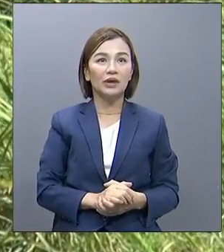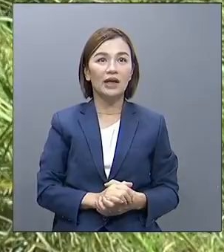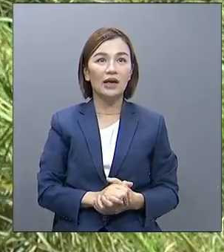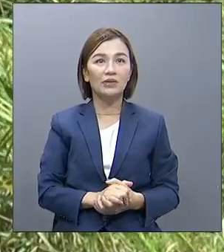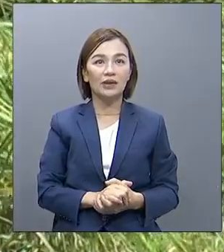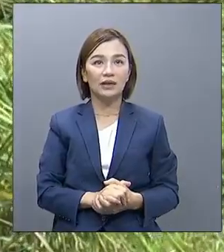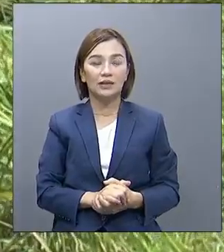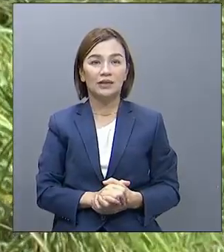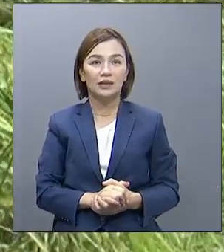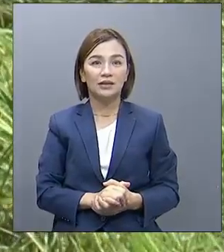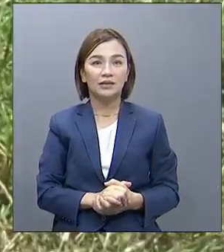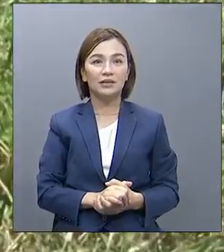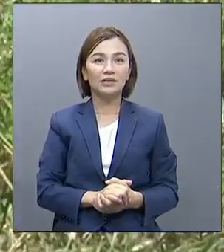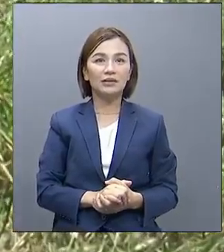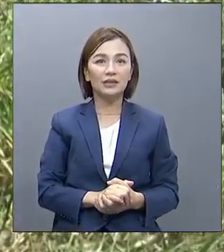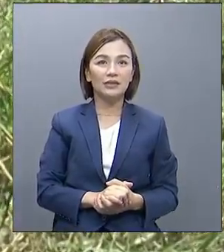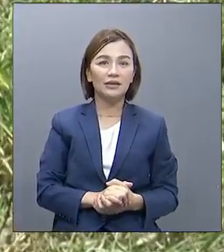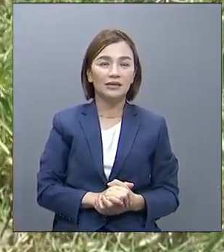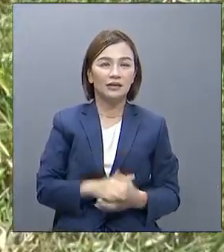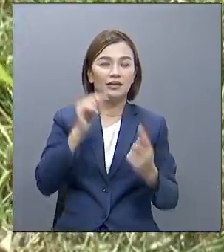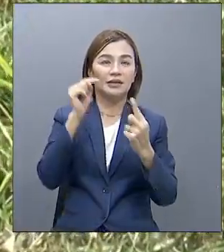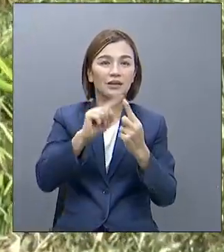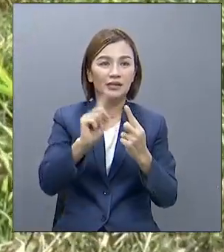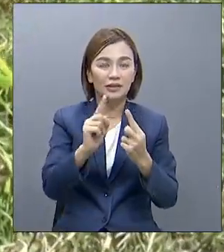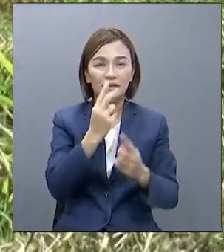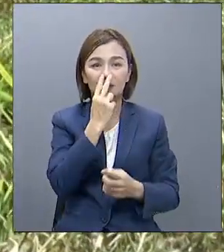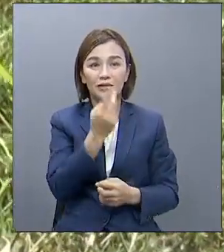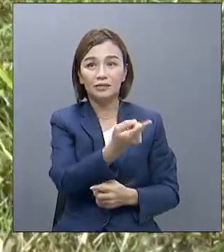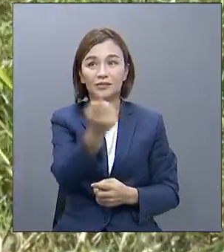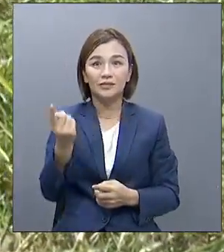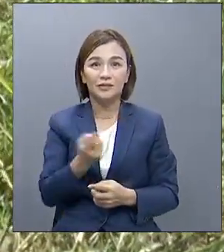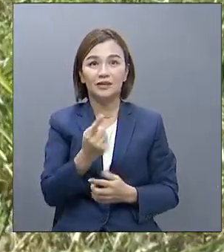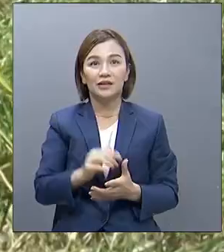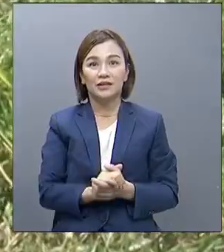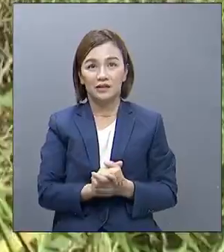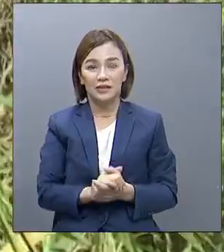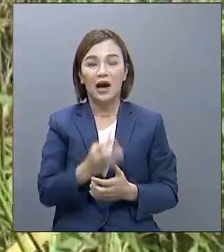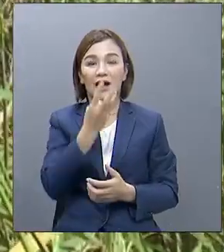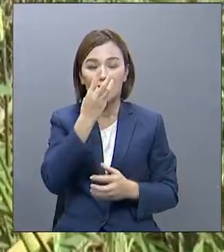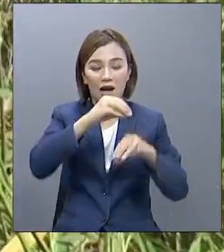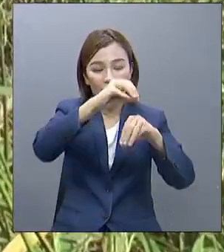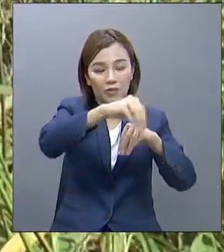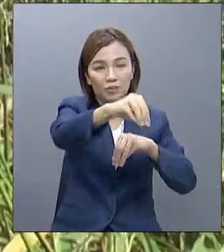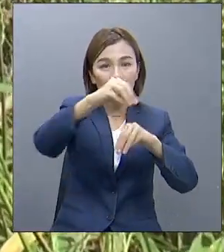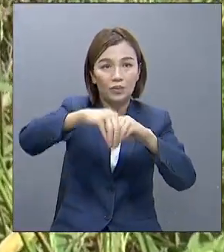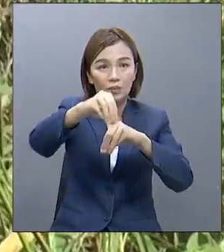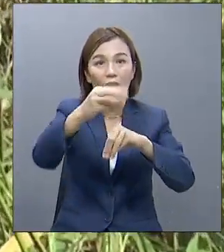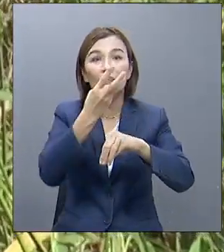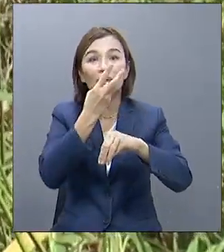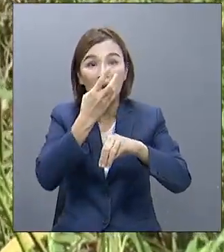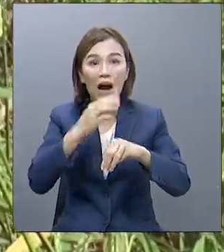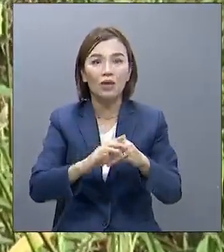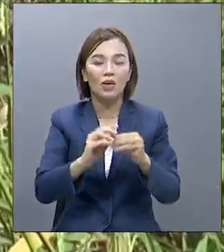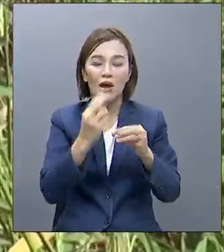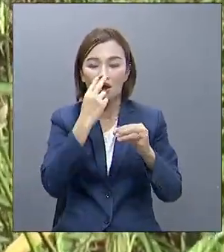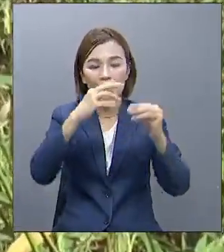นาข้าวที่ราบเป็นป่าแบบนี้เลยนะคะนี่เป็นพื้นที่นาข้าวของชาวบ้านค่ะที่กำลังออกรวง